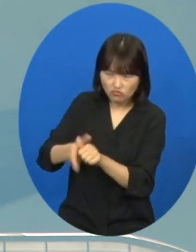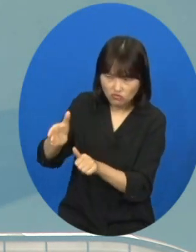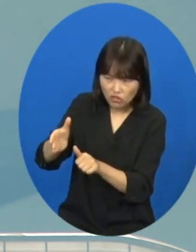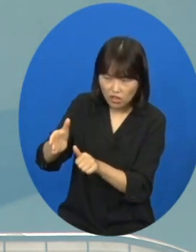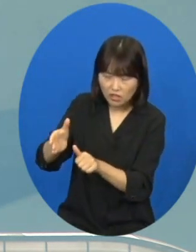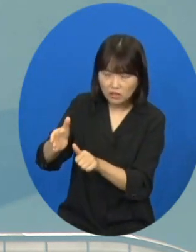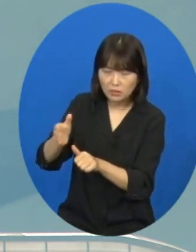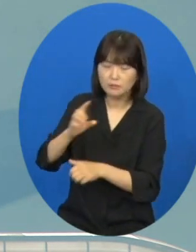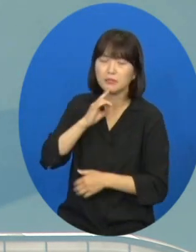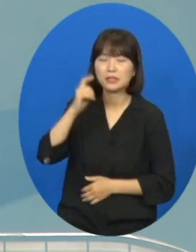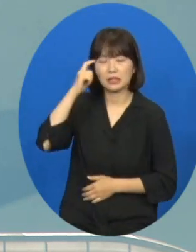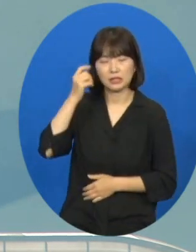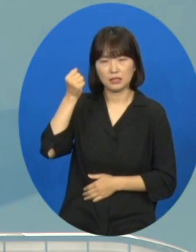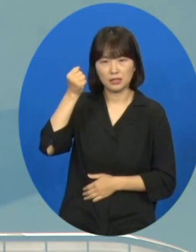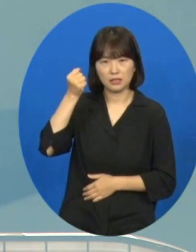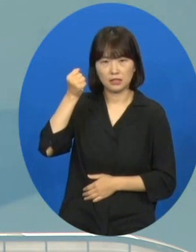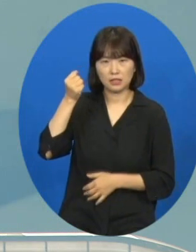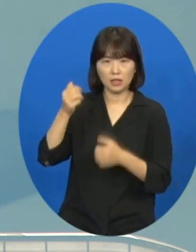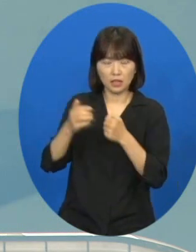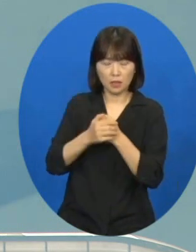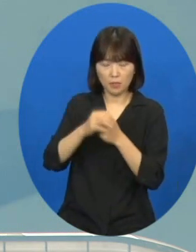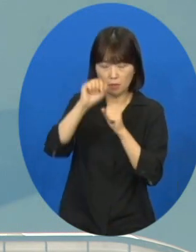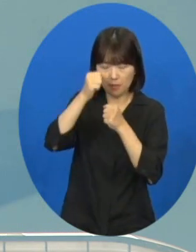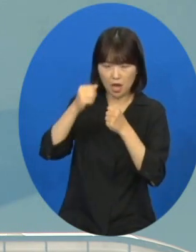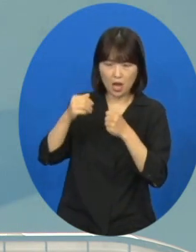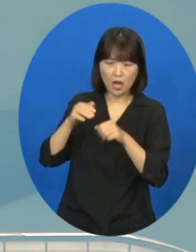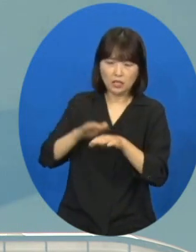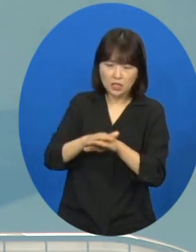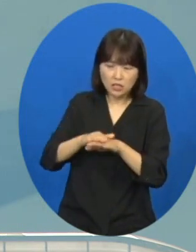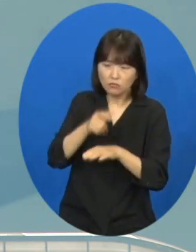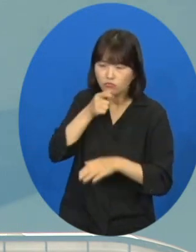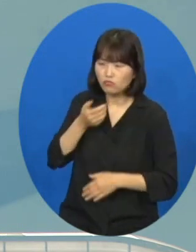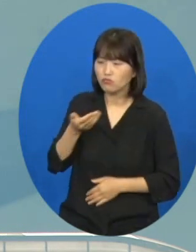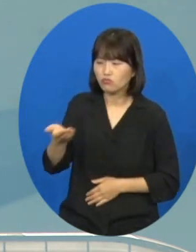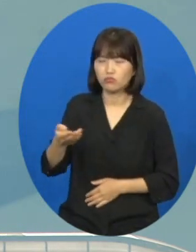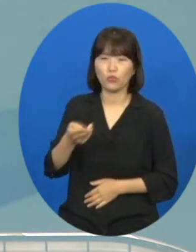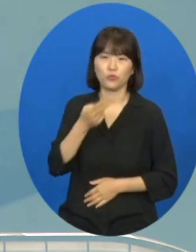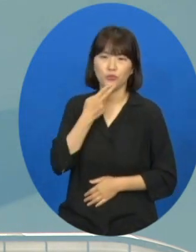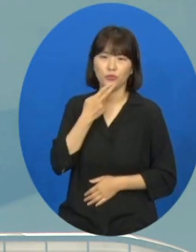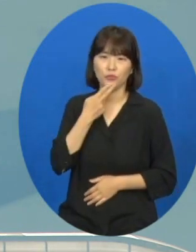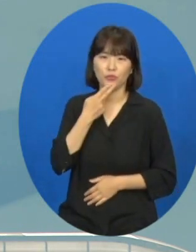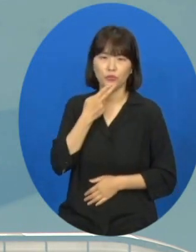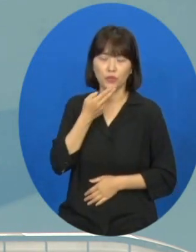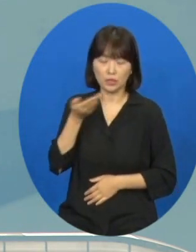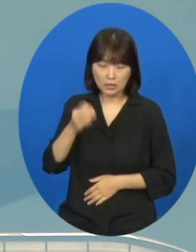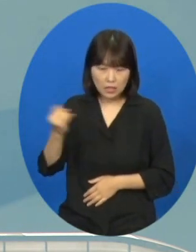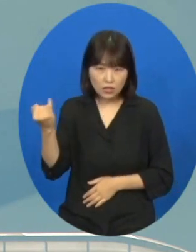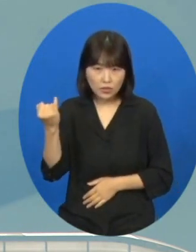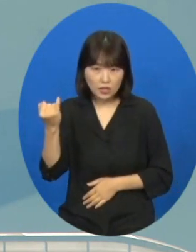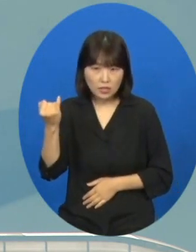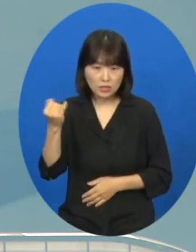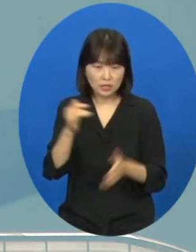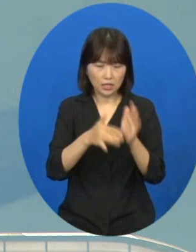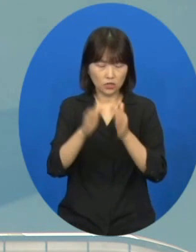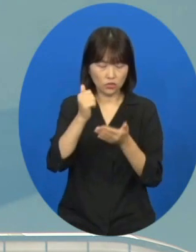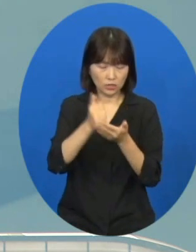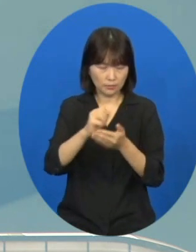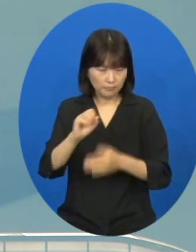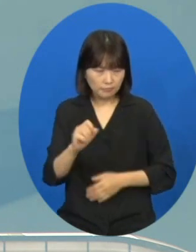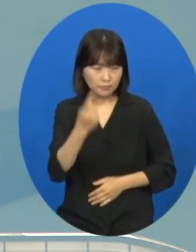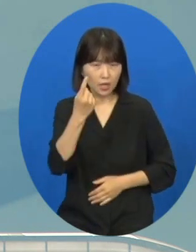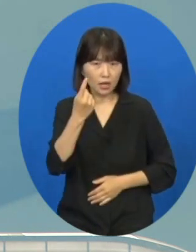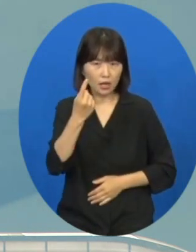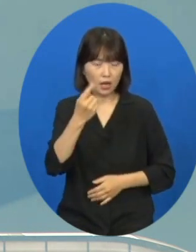존재로 여겨진 거예요. 그러니 무슨 발 씻을 물도 내놓겠어. 그런데 이 여자는 예수님으로 인하여